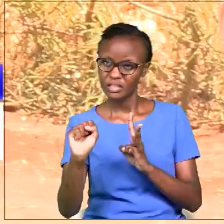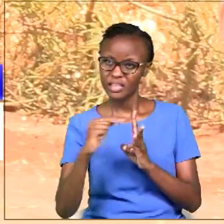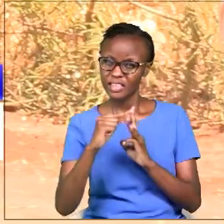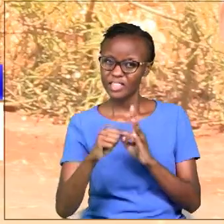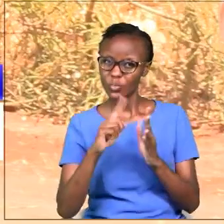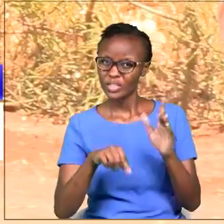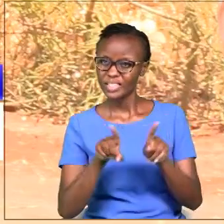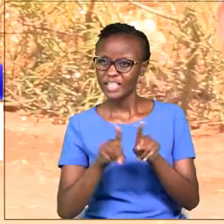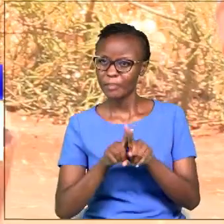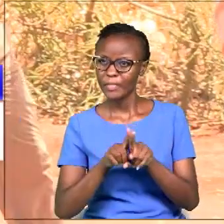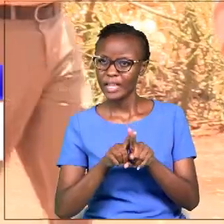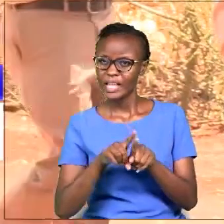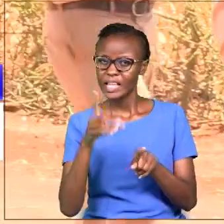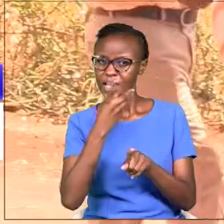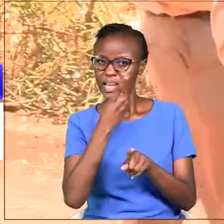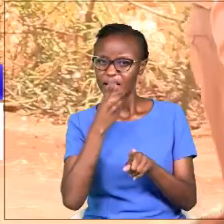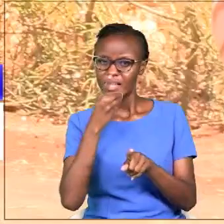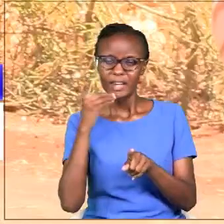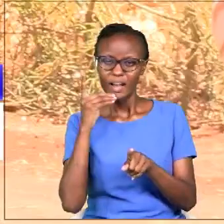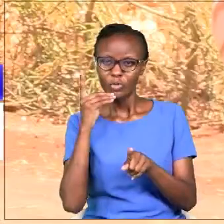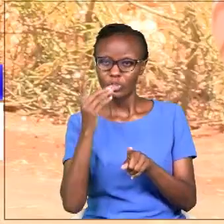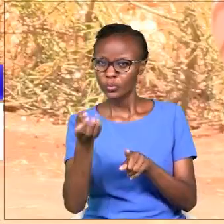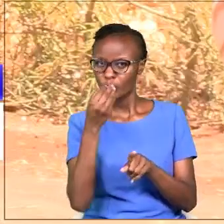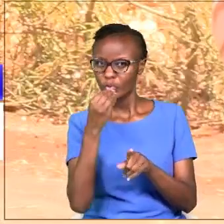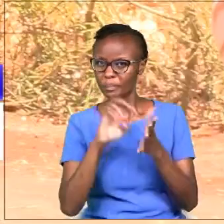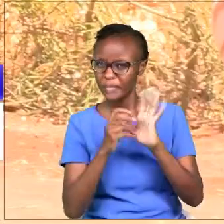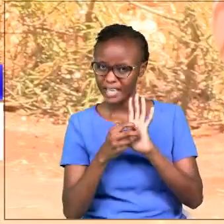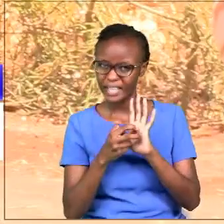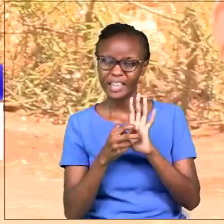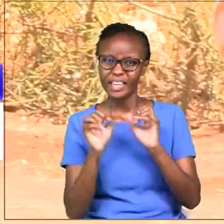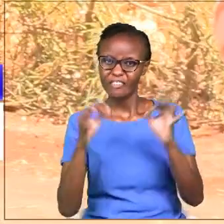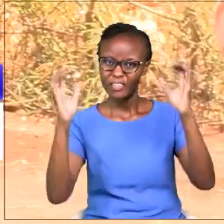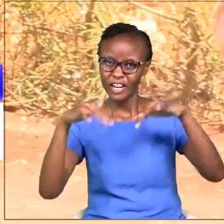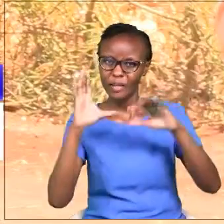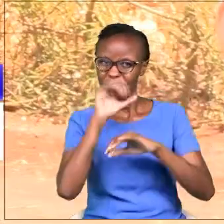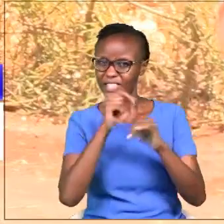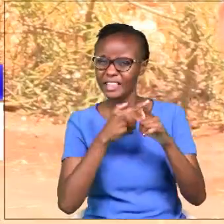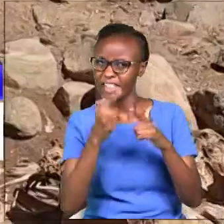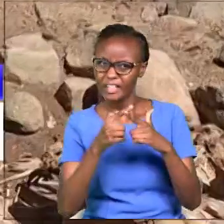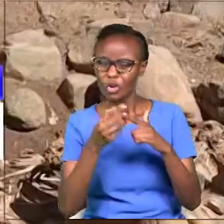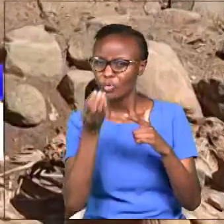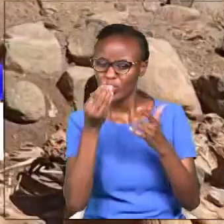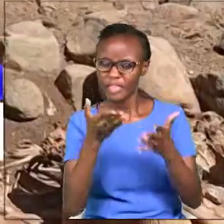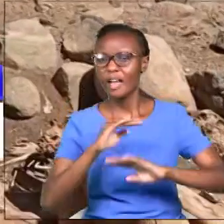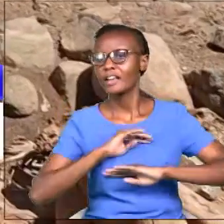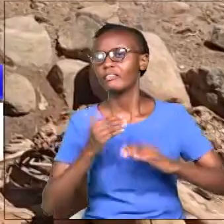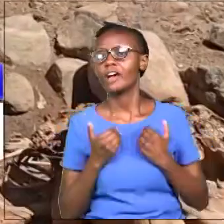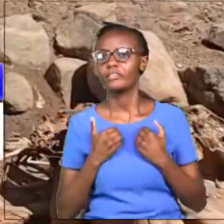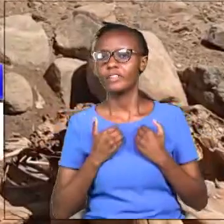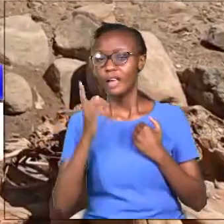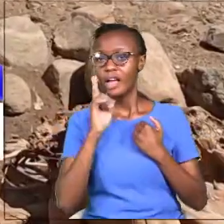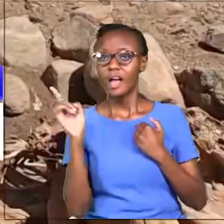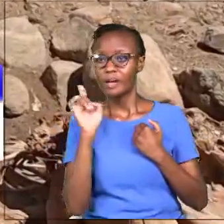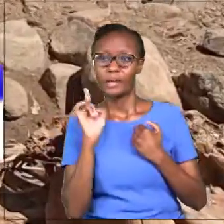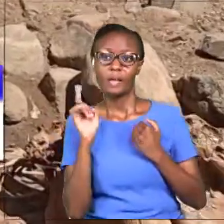drought resistant crops. Naomba mupande hizo ili tusiwe na hali ya njaa. The drought situations in the country